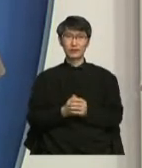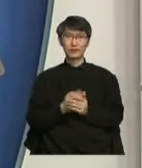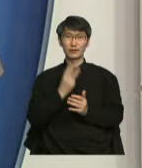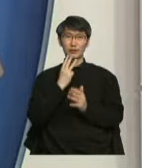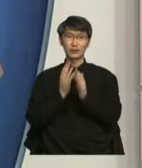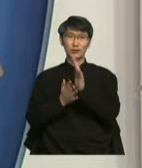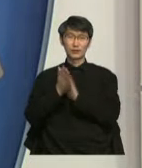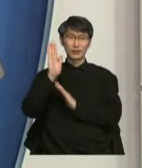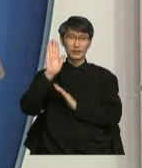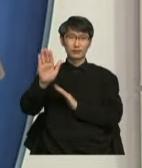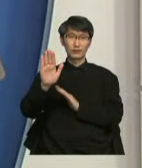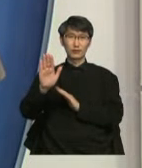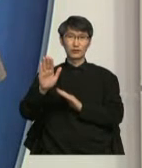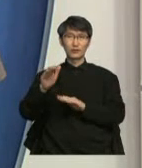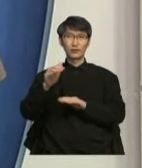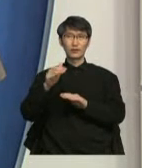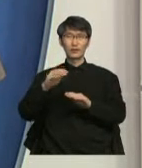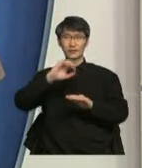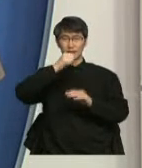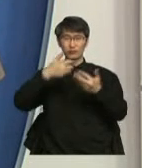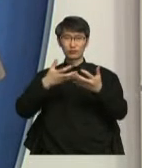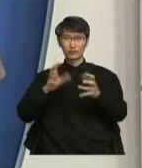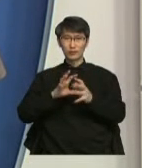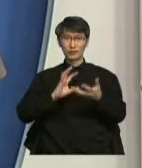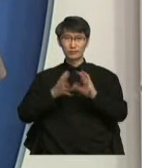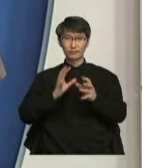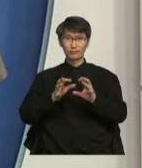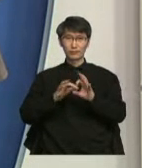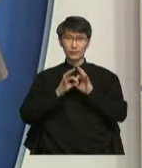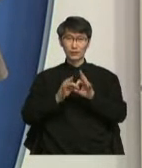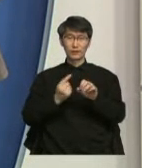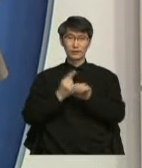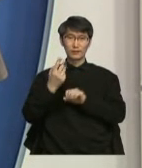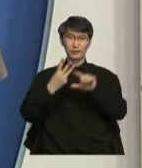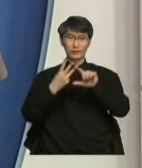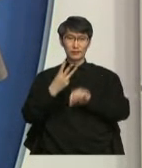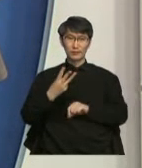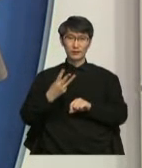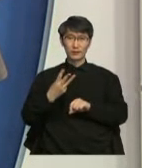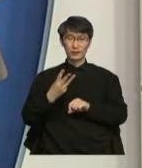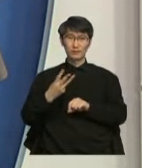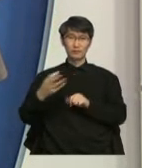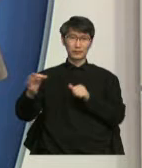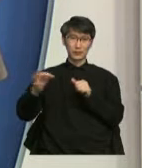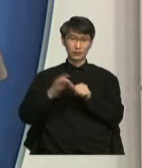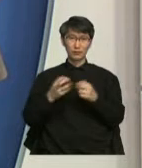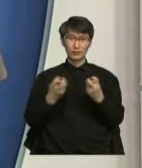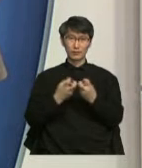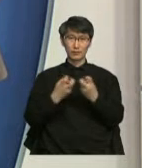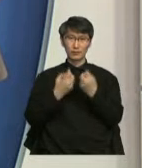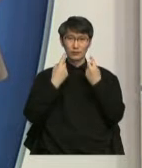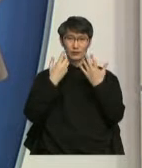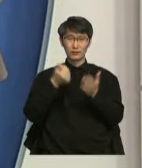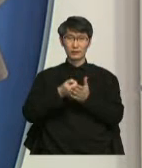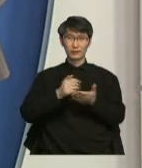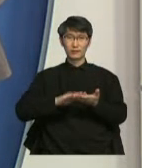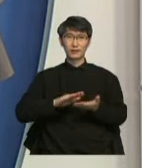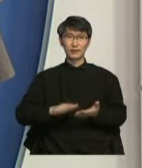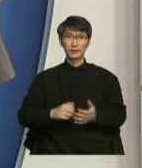서울시는 앞으로 기획재정부 등과 검토 협의 과정을 거쳐 내년 3월에 자금 재조달을 최종 완료할